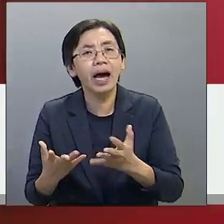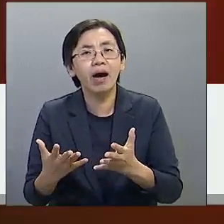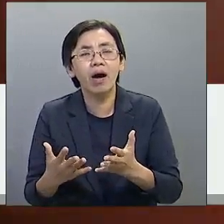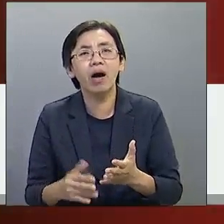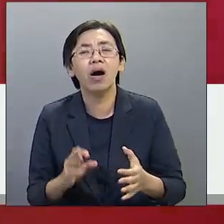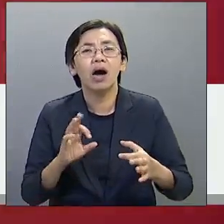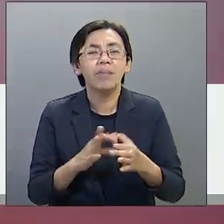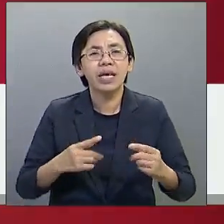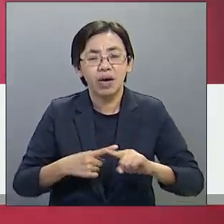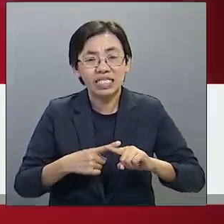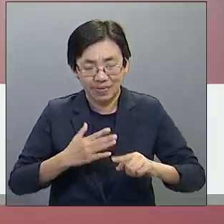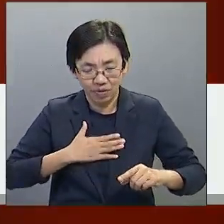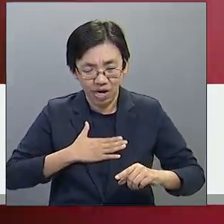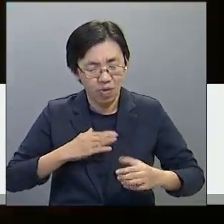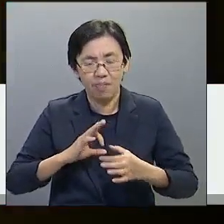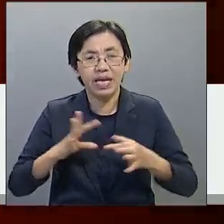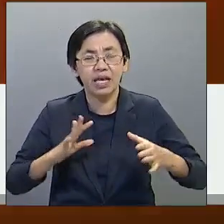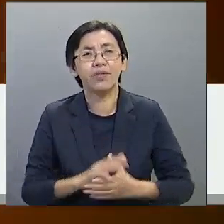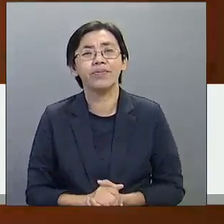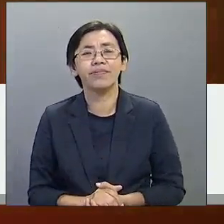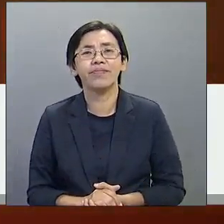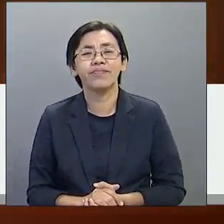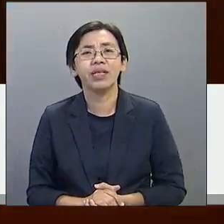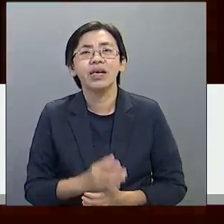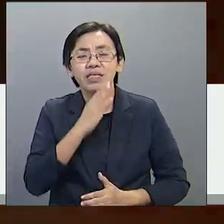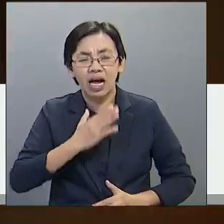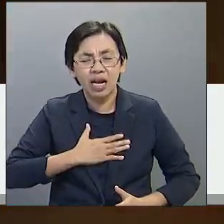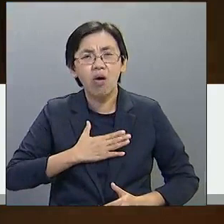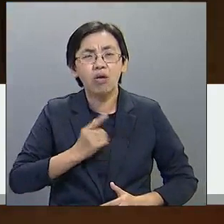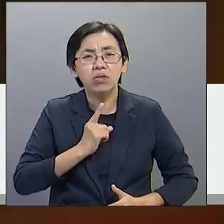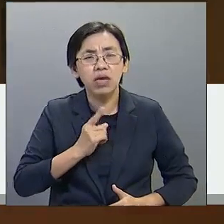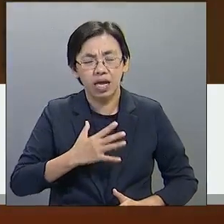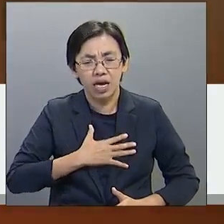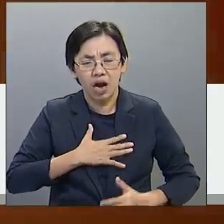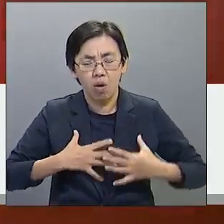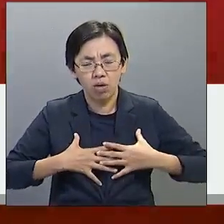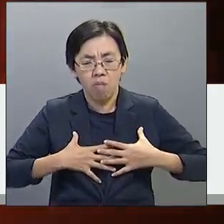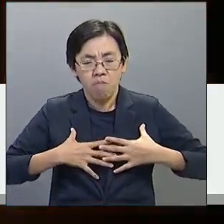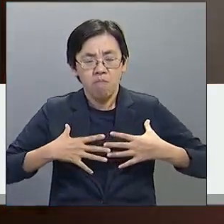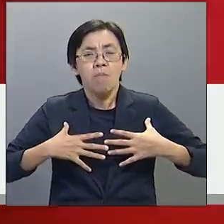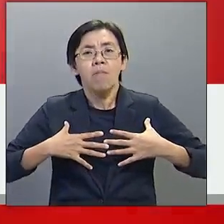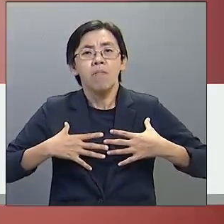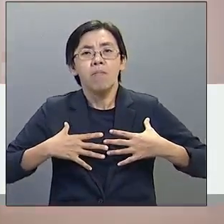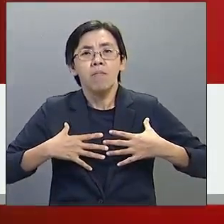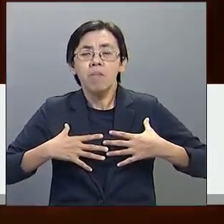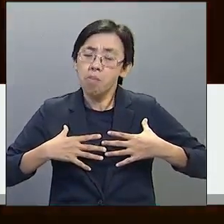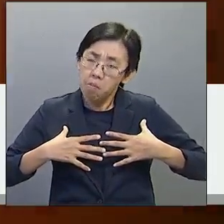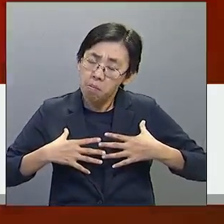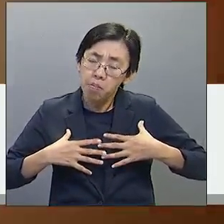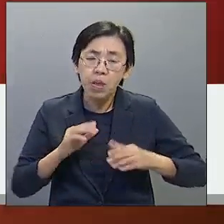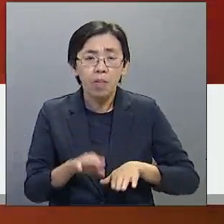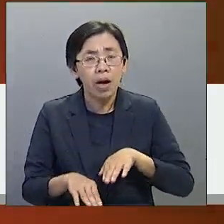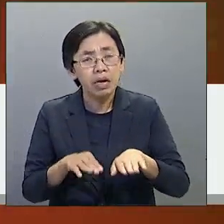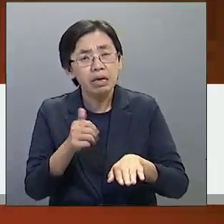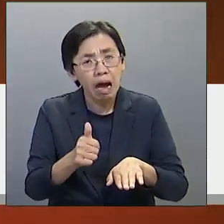อาการบาดเจ็บที่บริเวณหน้าอกซึ่งจะเกิดขึ้นเวลาที่ช่องอกขยายดังนั้นอาจจะสรุปไม่ได้ว่าเดินไหว